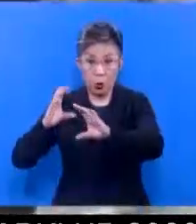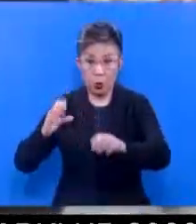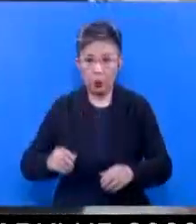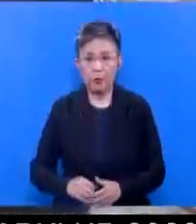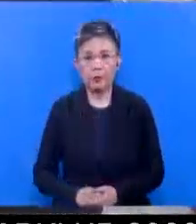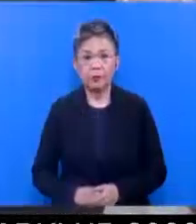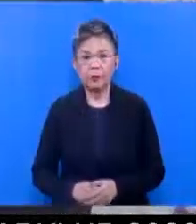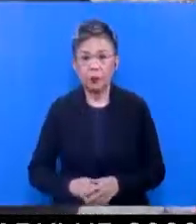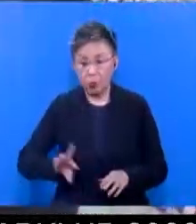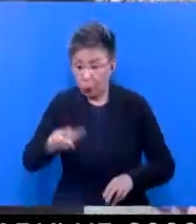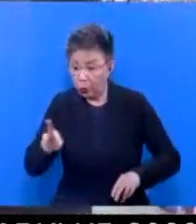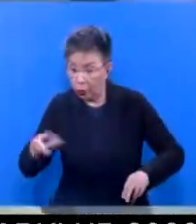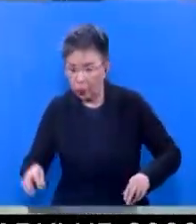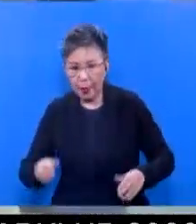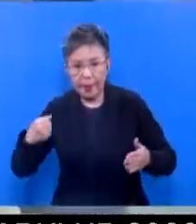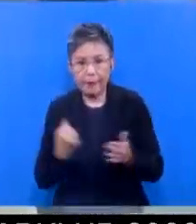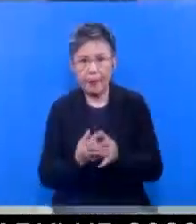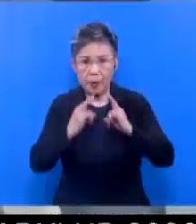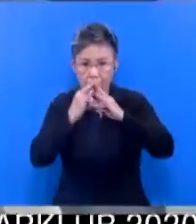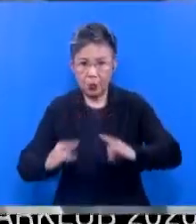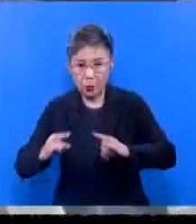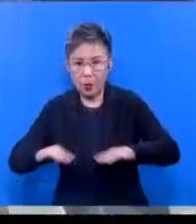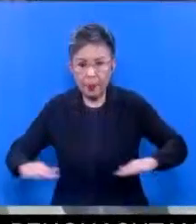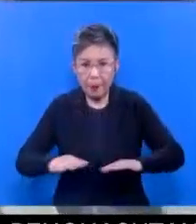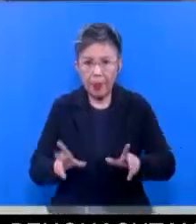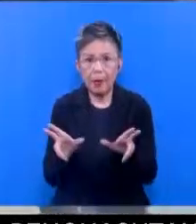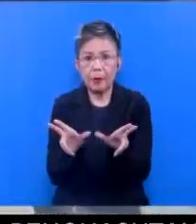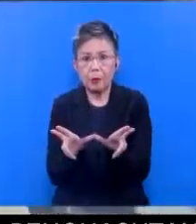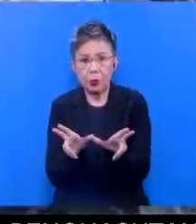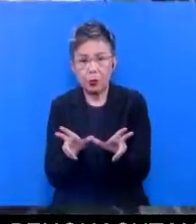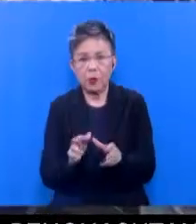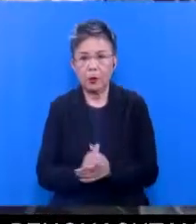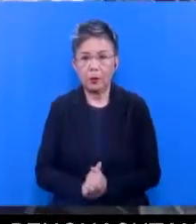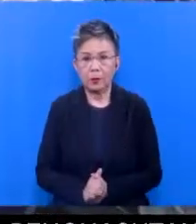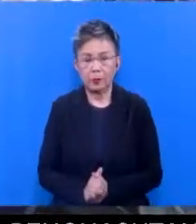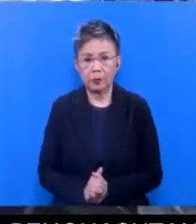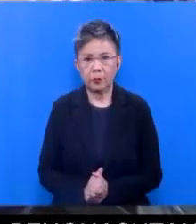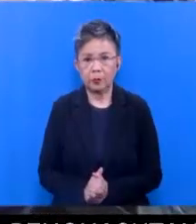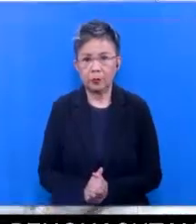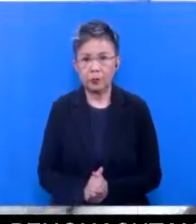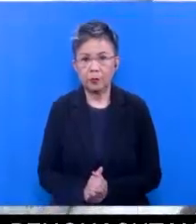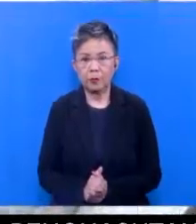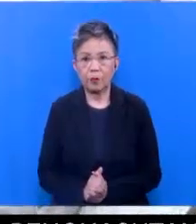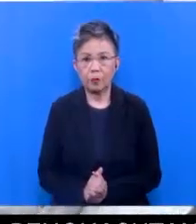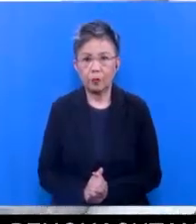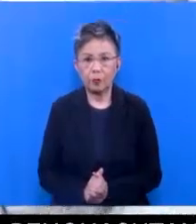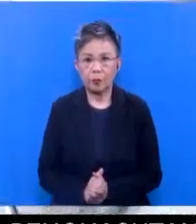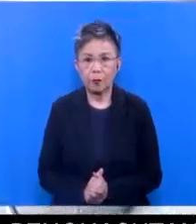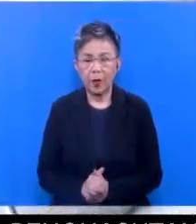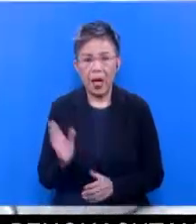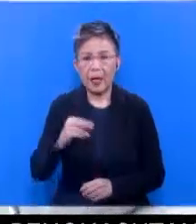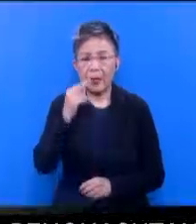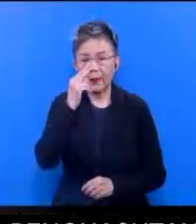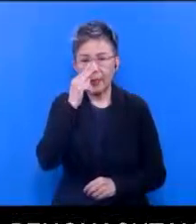Mobil bak terbuka ini terguling setelah menabrak tenda pengungsian gempa yang berada di tepi Jalan Trans Sulawesi, Desa Patidi, Kabupaten Mamuju, Selasa